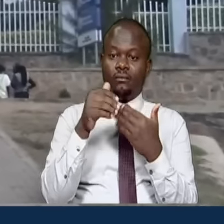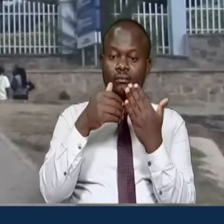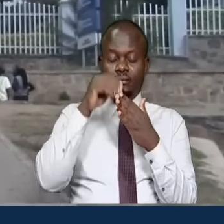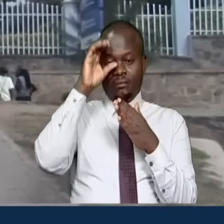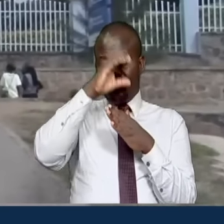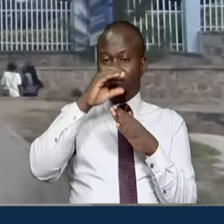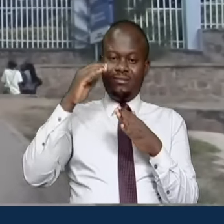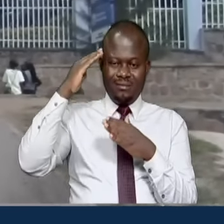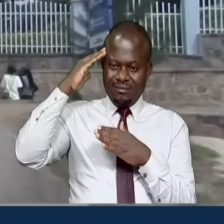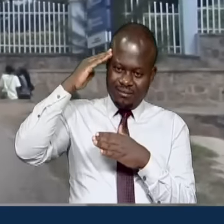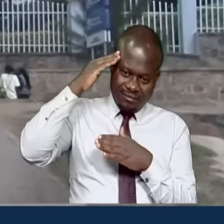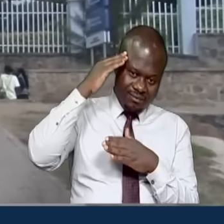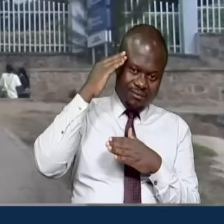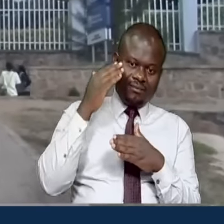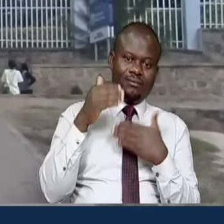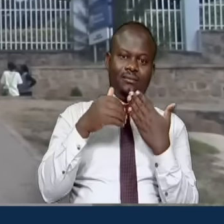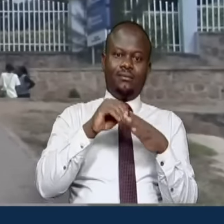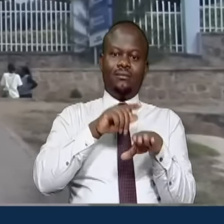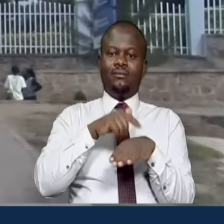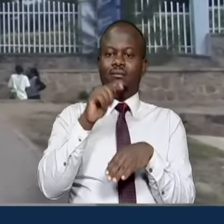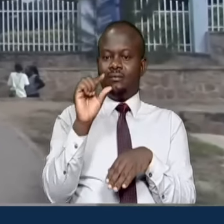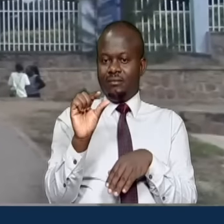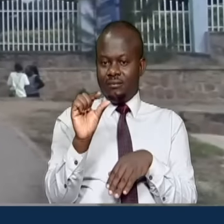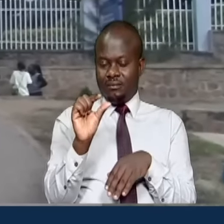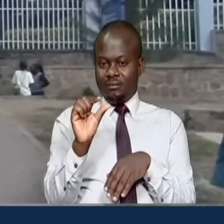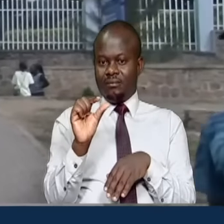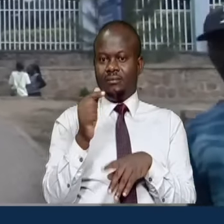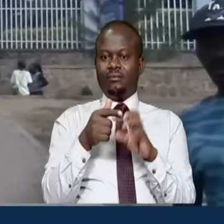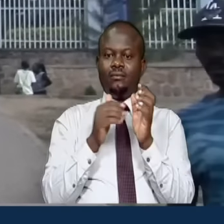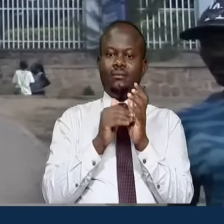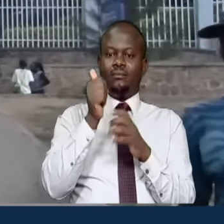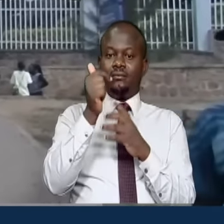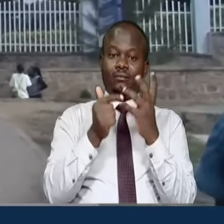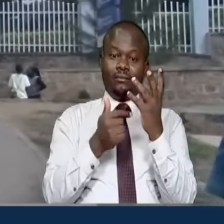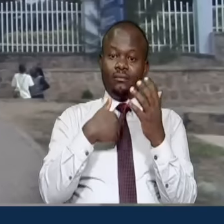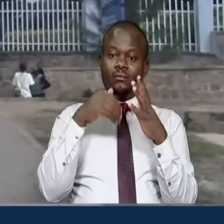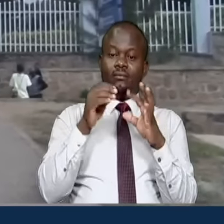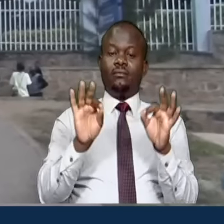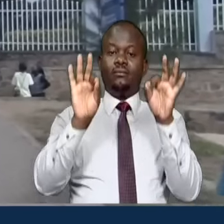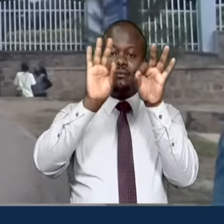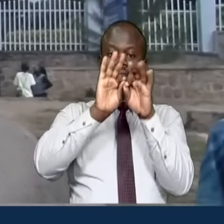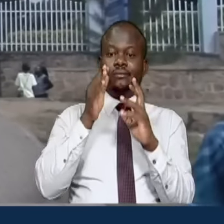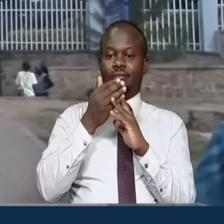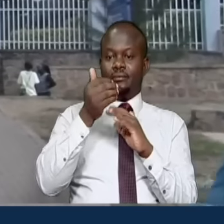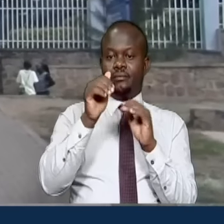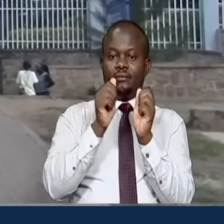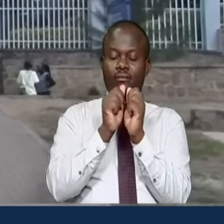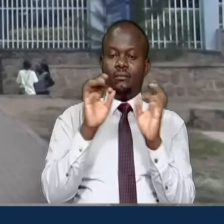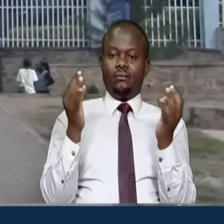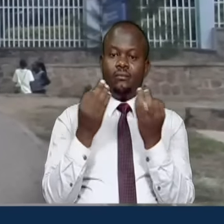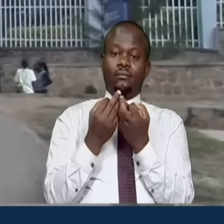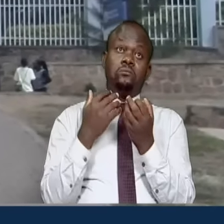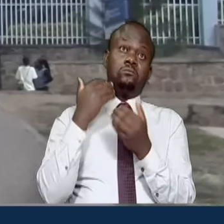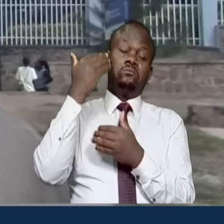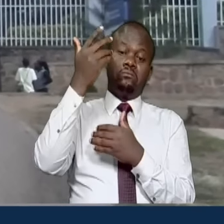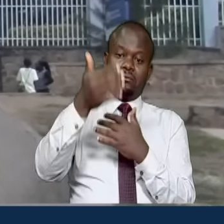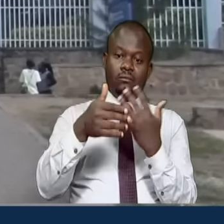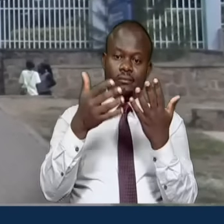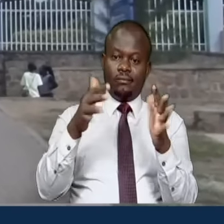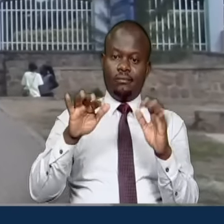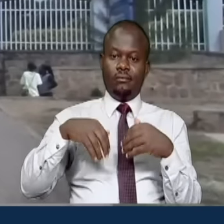pressure mu gihe gitoya kandi cya kintu cyari kigufitiye akamaro hagati yawe n'umuryango wawe ugashiduka